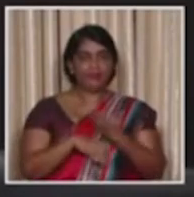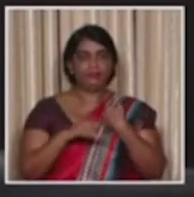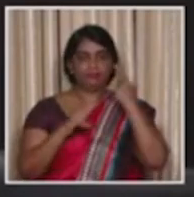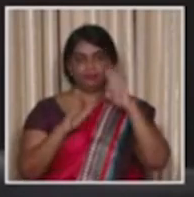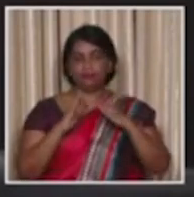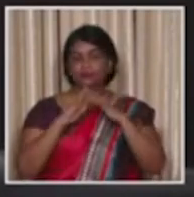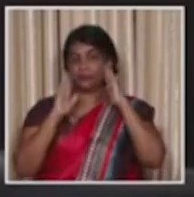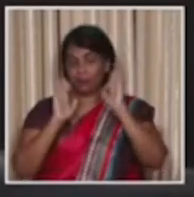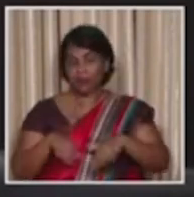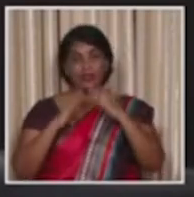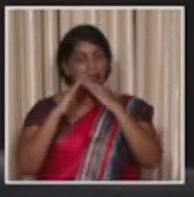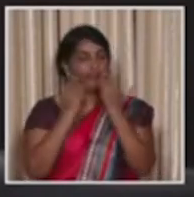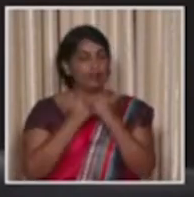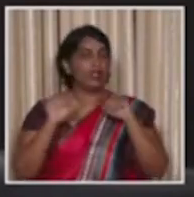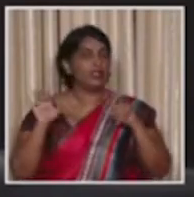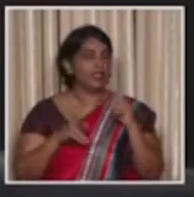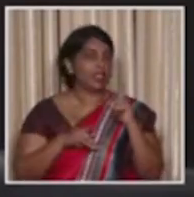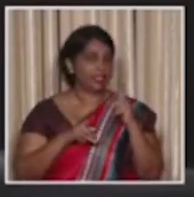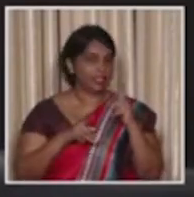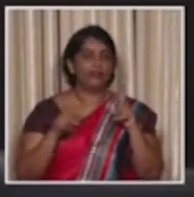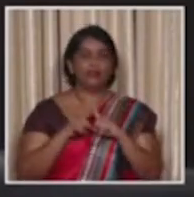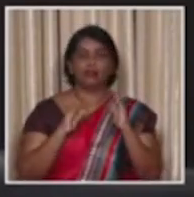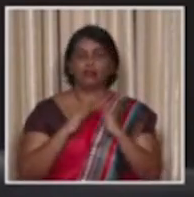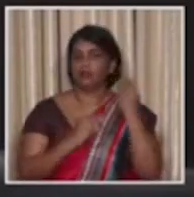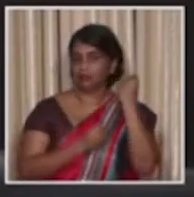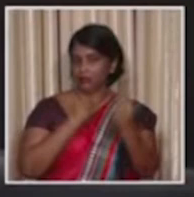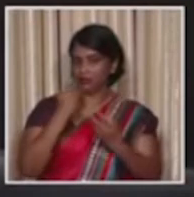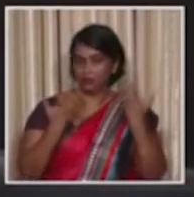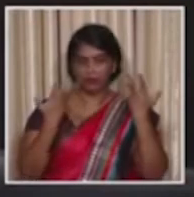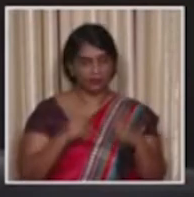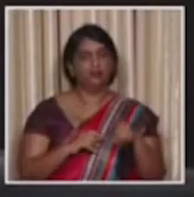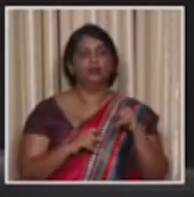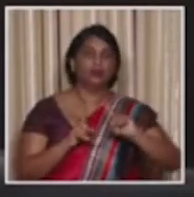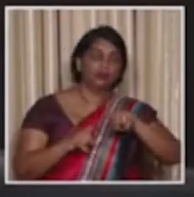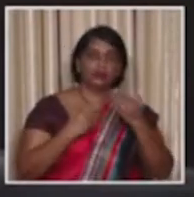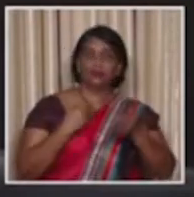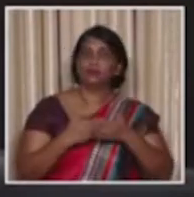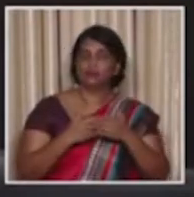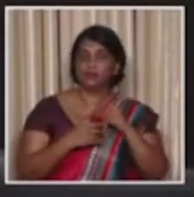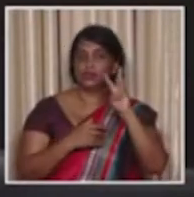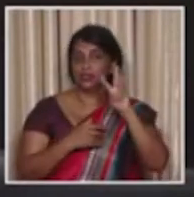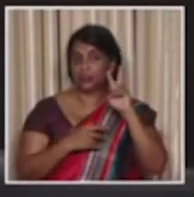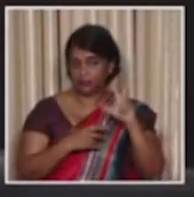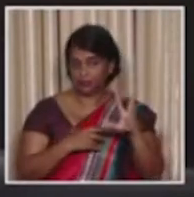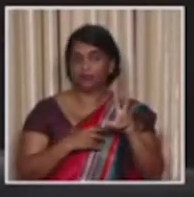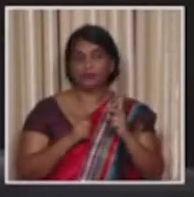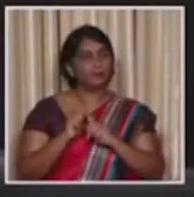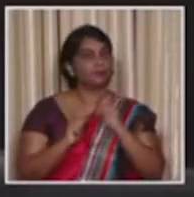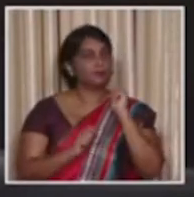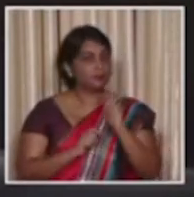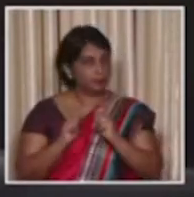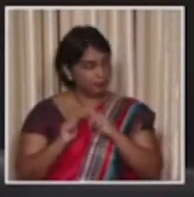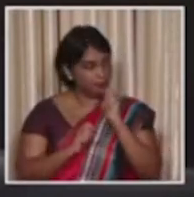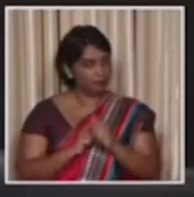නිවාසික ඉඳිකිරීම 670ක් සඳහා නිවාස ලබා දීමෙන්ද වෙනත් ඉඳිකිරීම් 38ක් සඳහා වන්දි ලබා